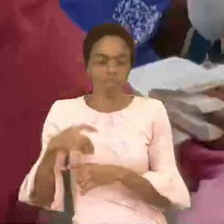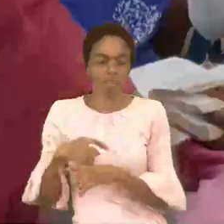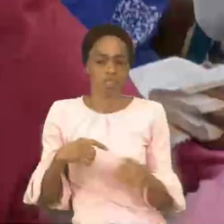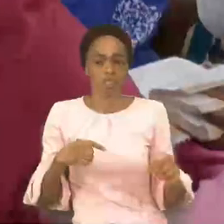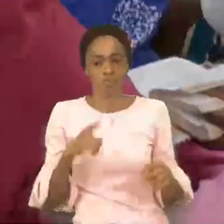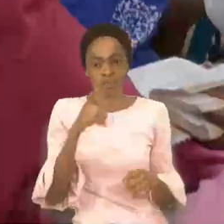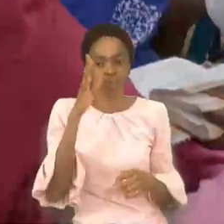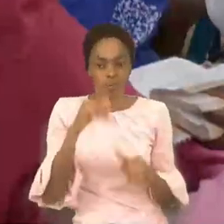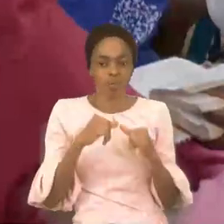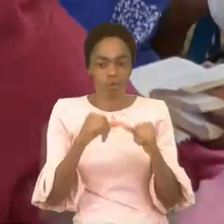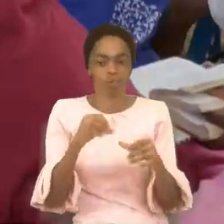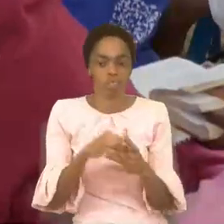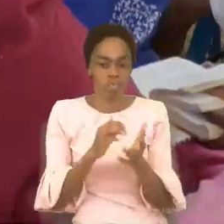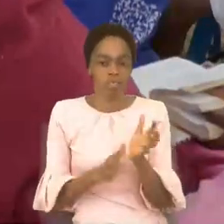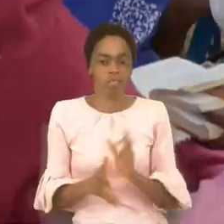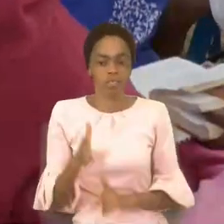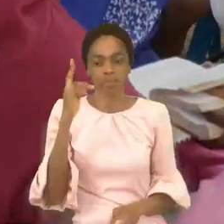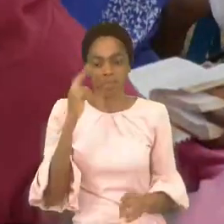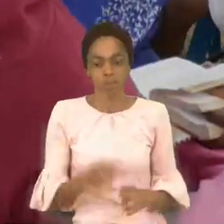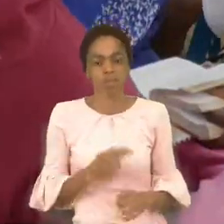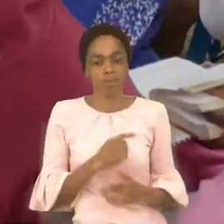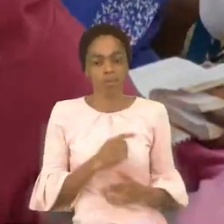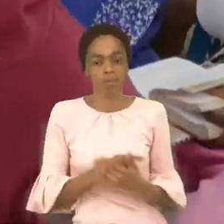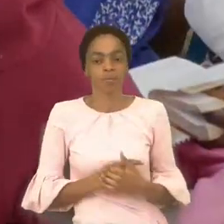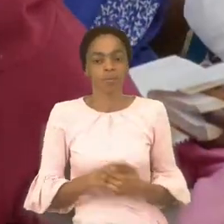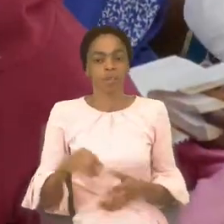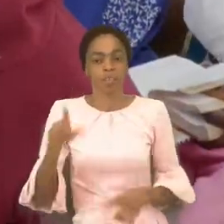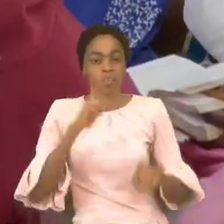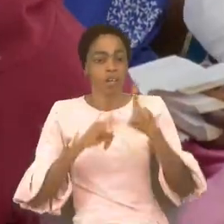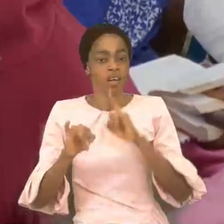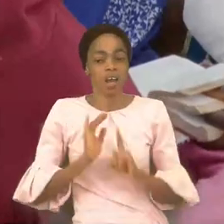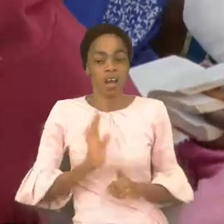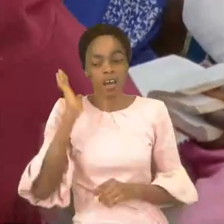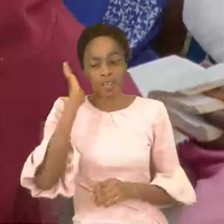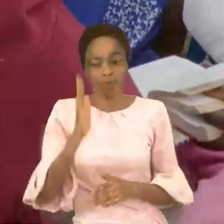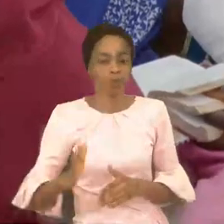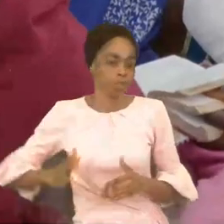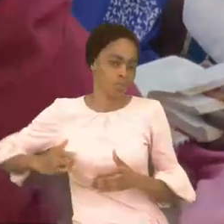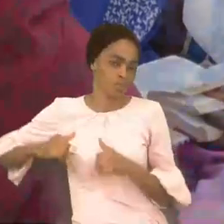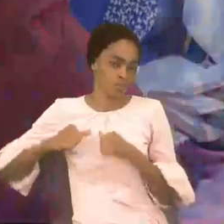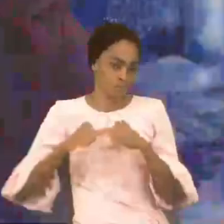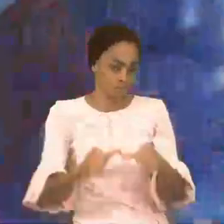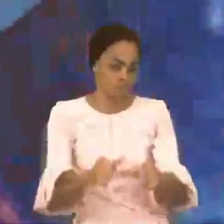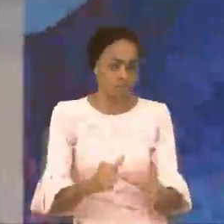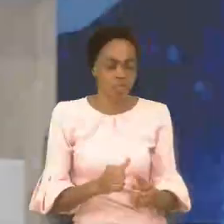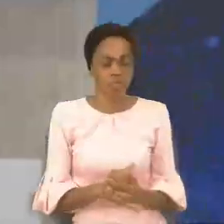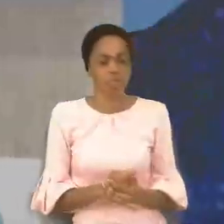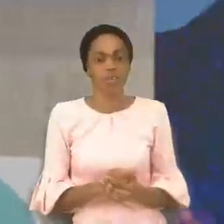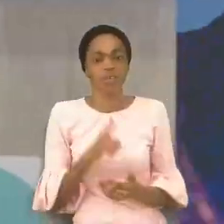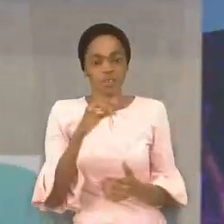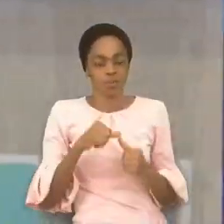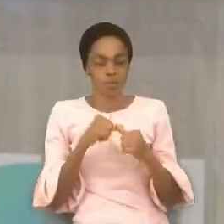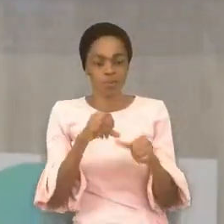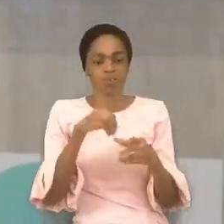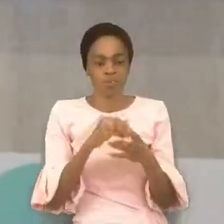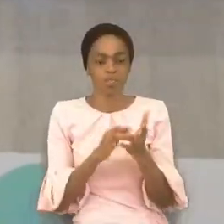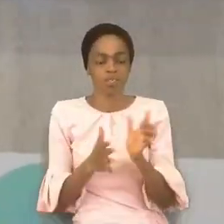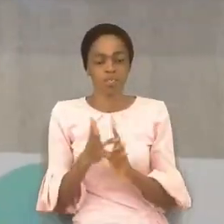continuer. Je vais continuer. Tu vas continuer au nom de